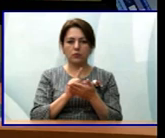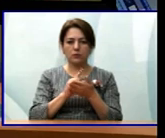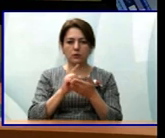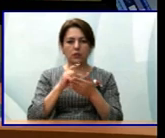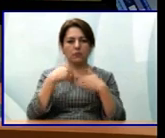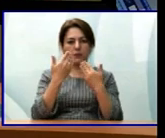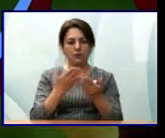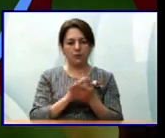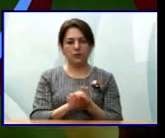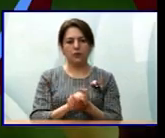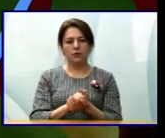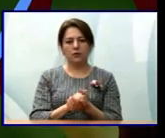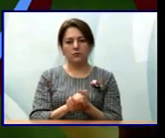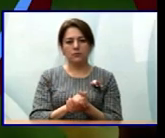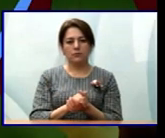berib o'tamiz.